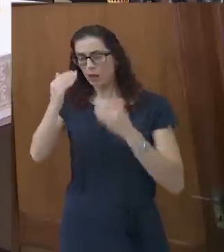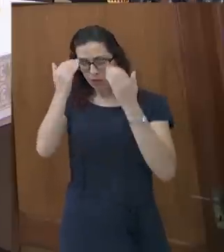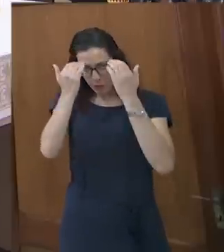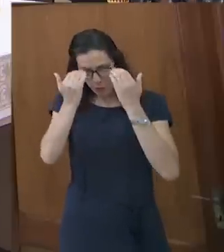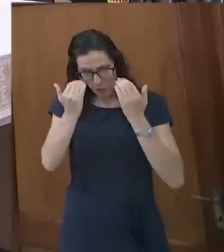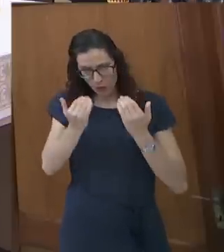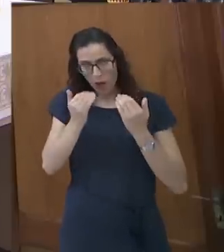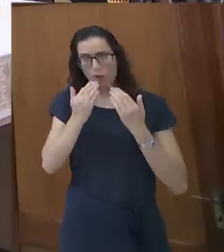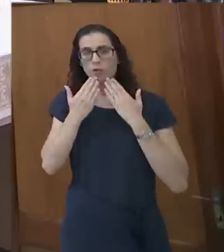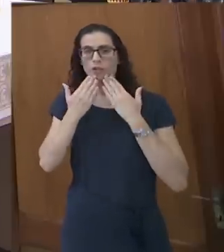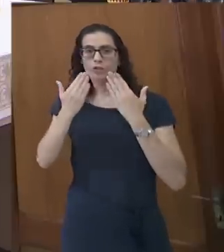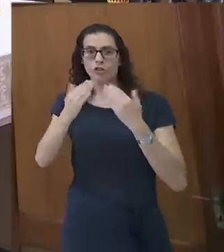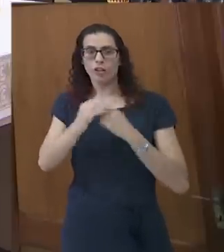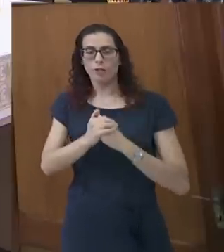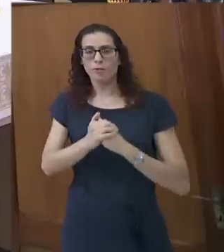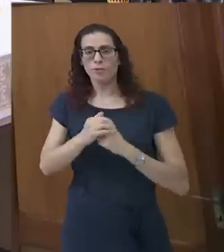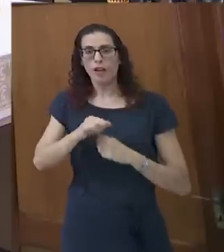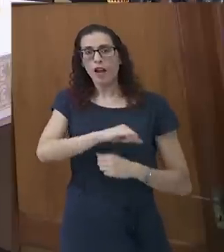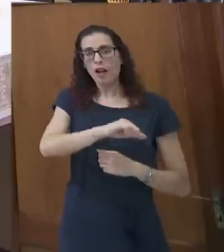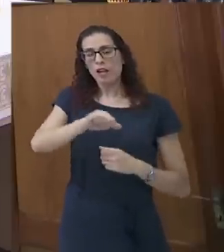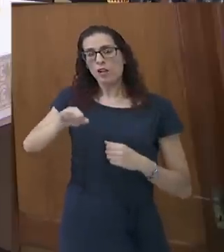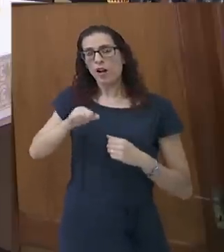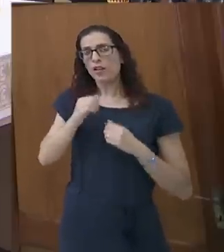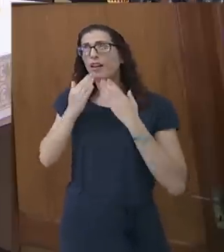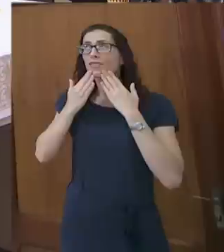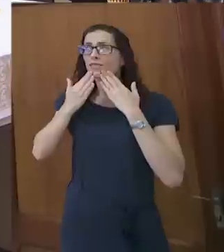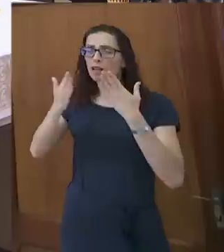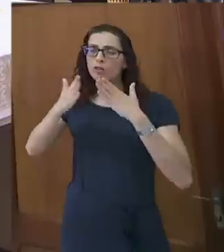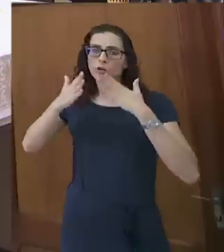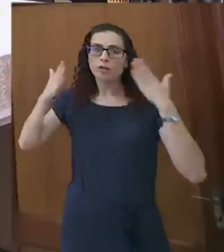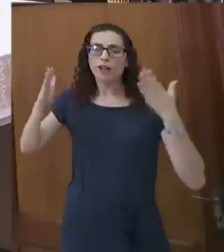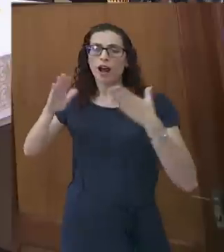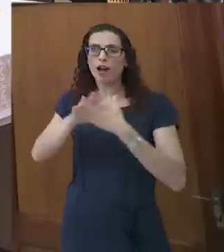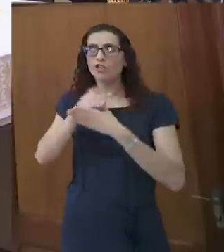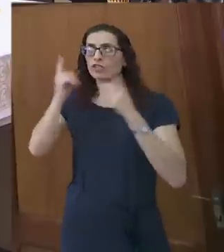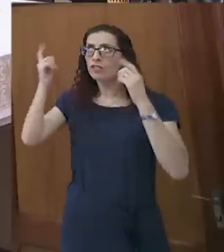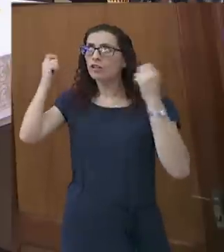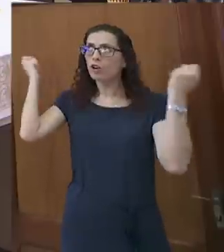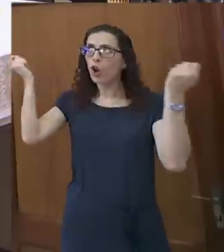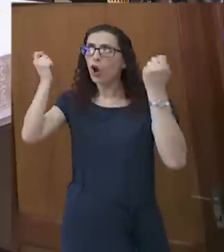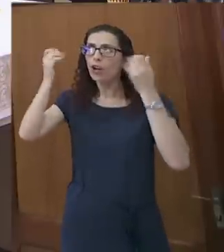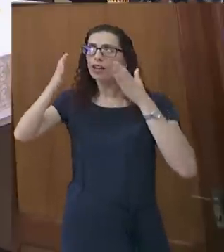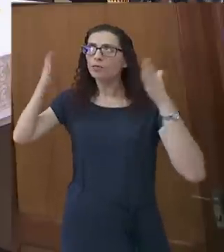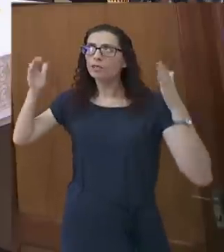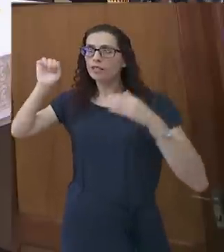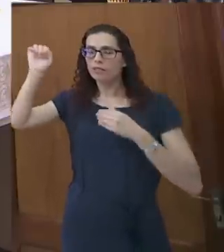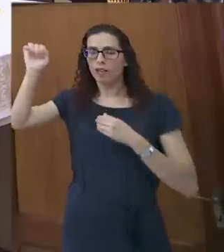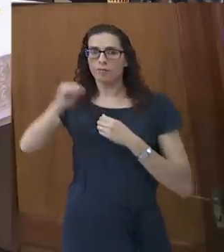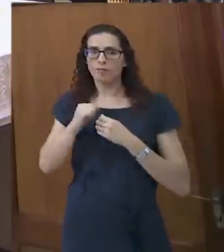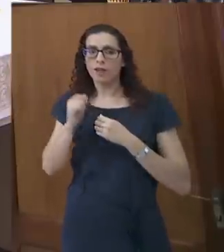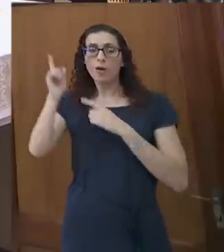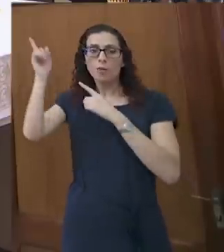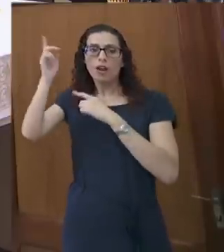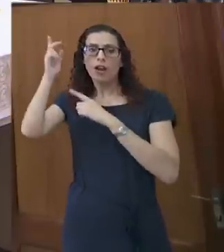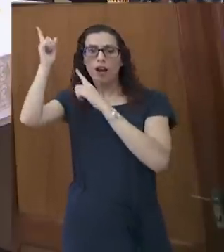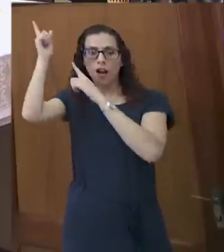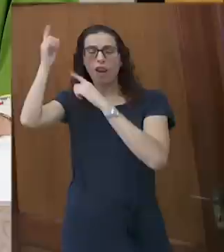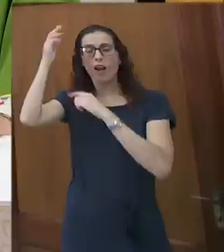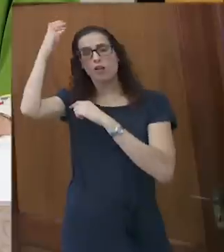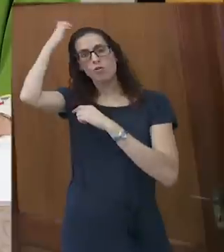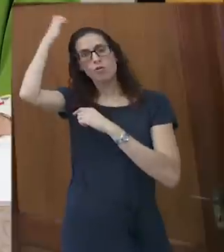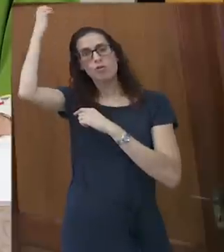imberkuk, naturawk, natuk ġeħ, irroddu lek ħajr għal glorja kbira tiegħek. Mulli